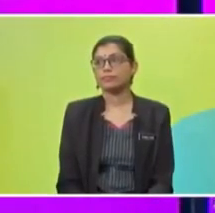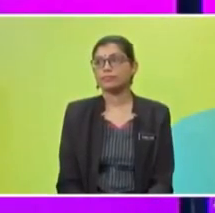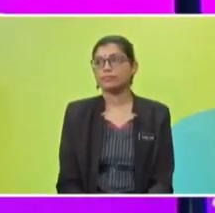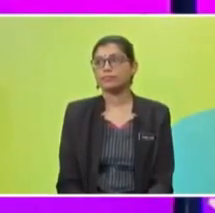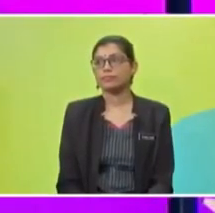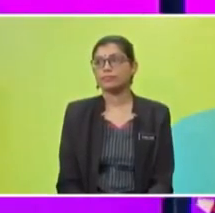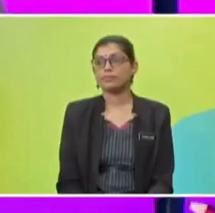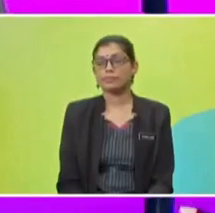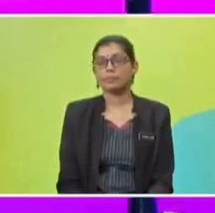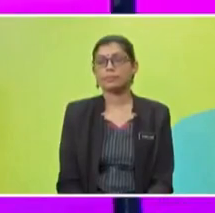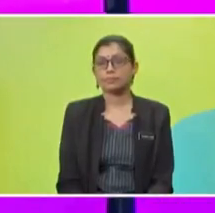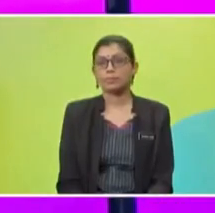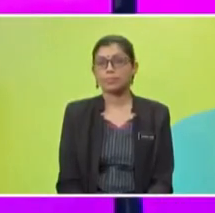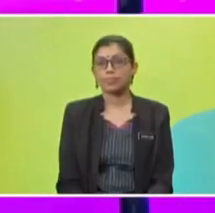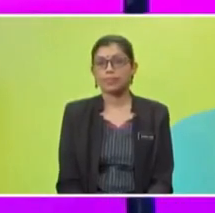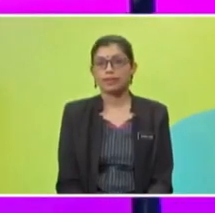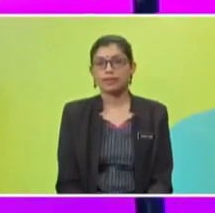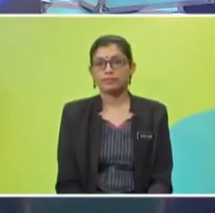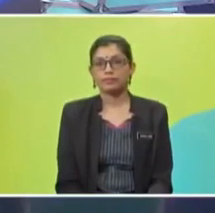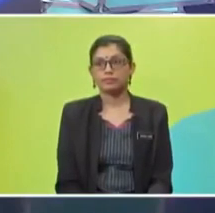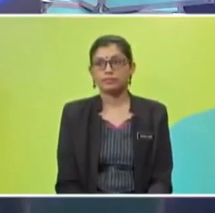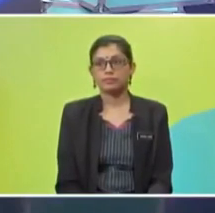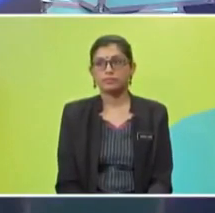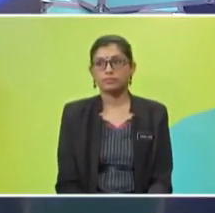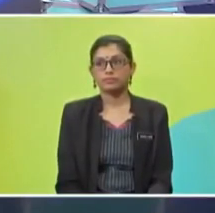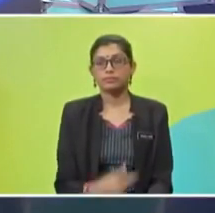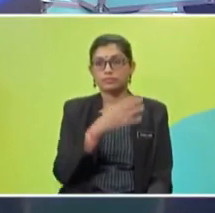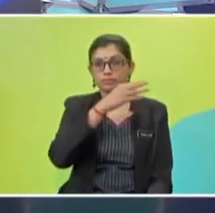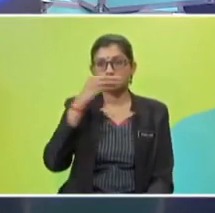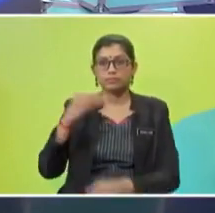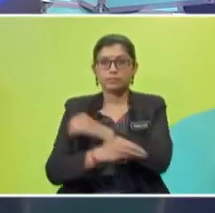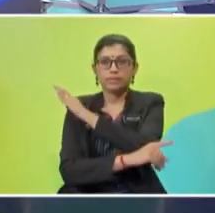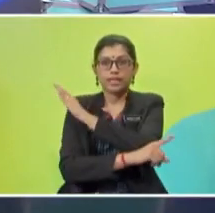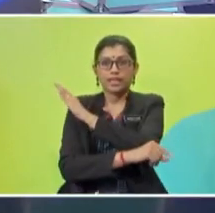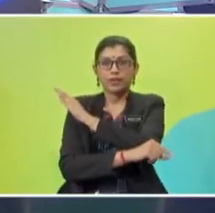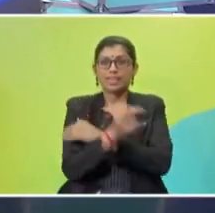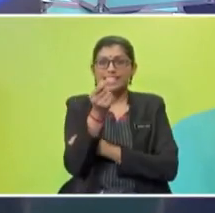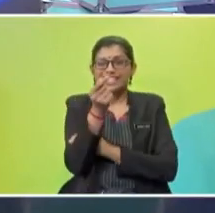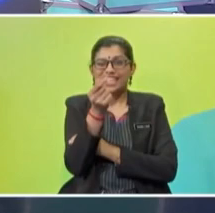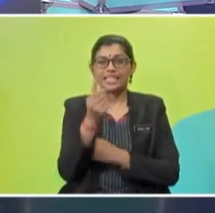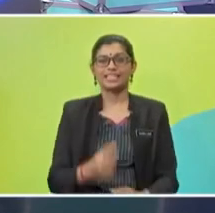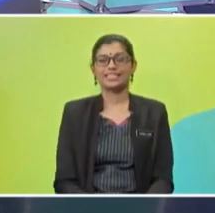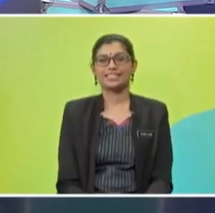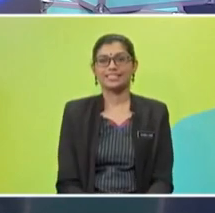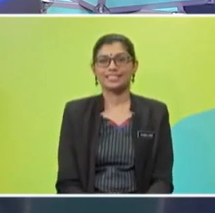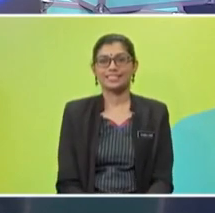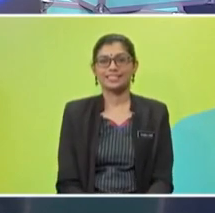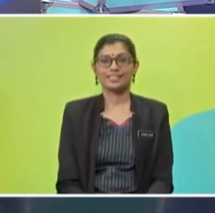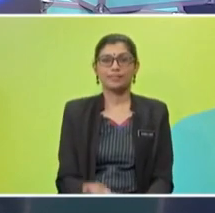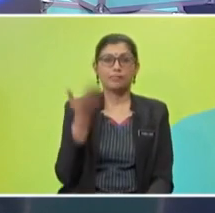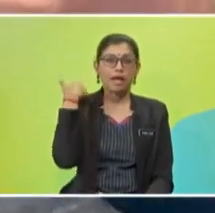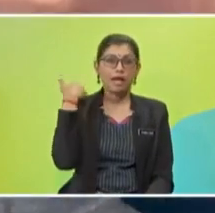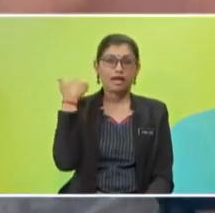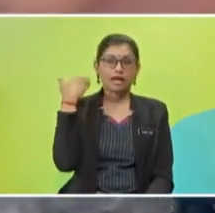Oke sudah nih Kode Bisskey kode-kode sedikit keju